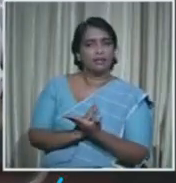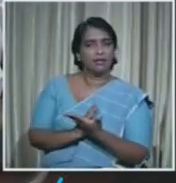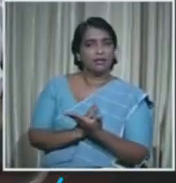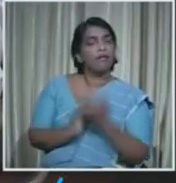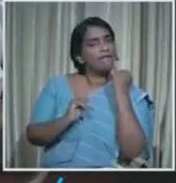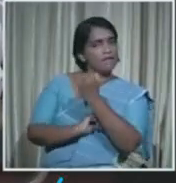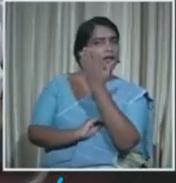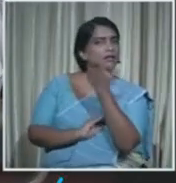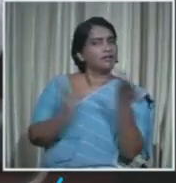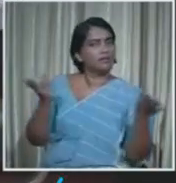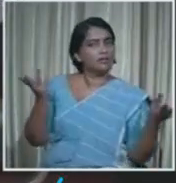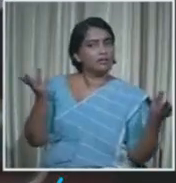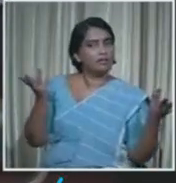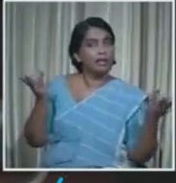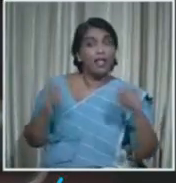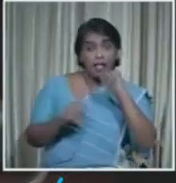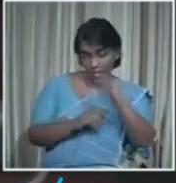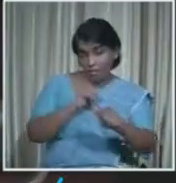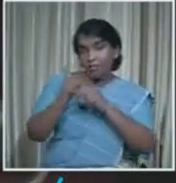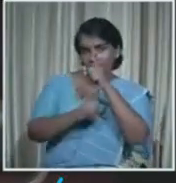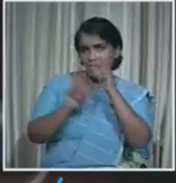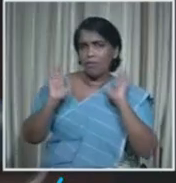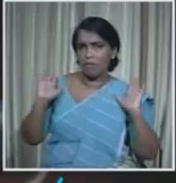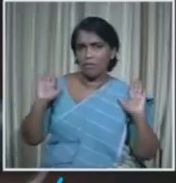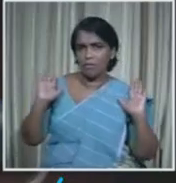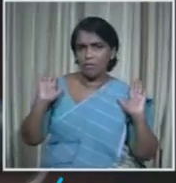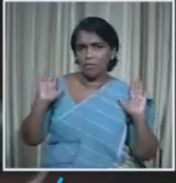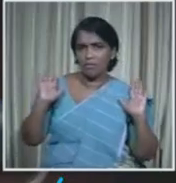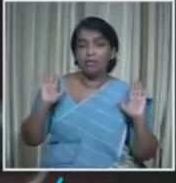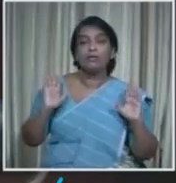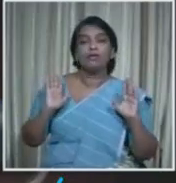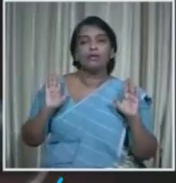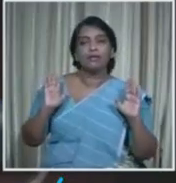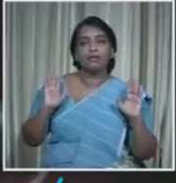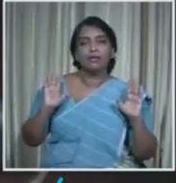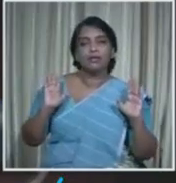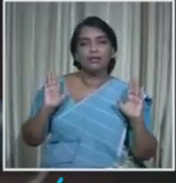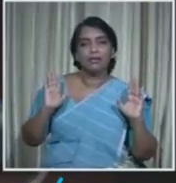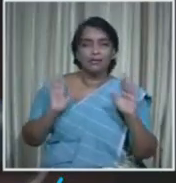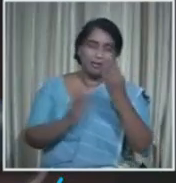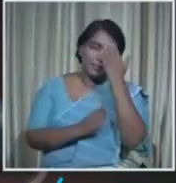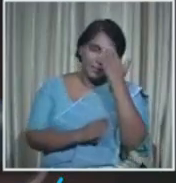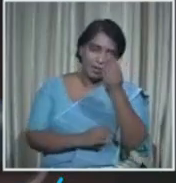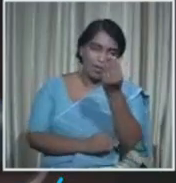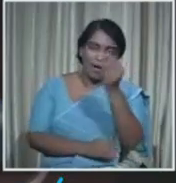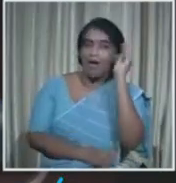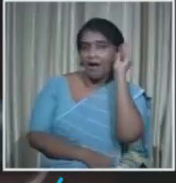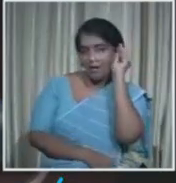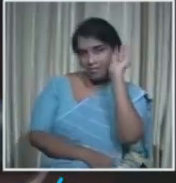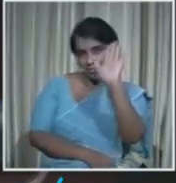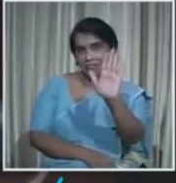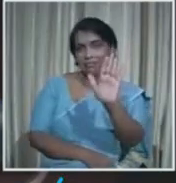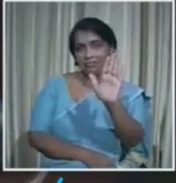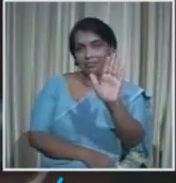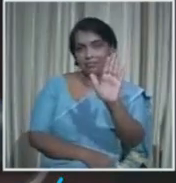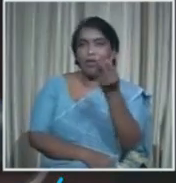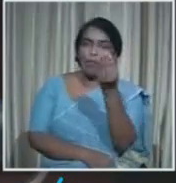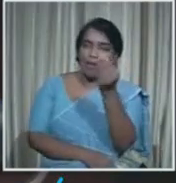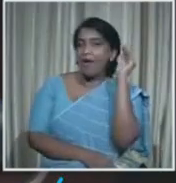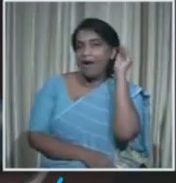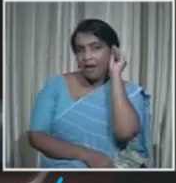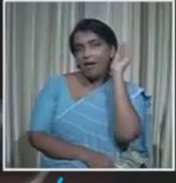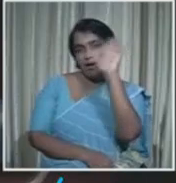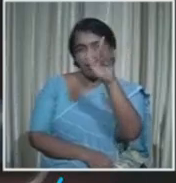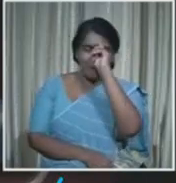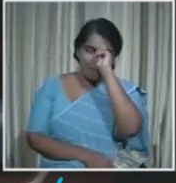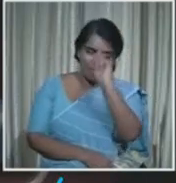වැරදි අපි ඇත්ත කතා කරන්න ඕන ඒ අනේ පොඩ්ඩක් අහගෙන ඉන්නකෝ පොඩ්ඩක් අහගෙන ඉන්න මහත්තයෝ